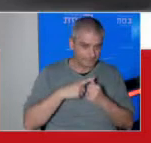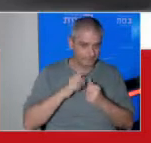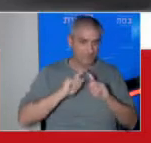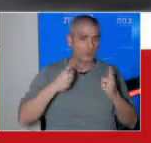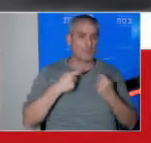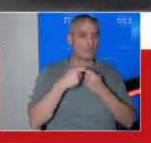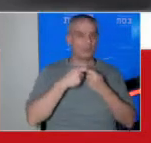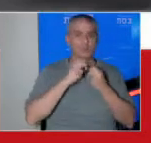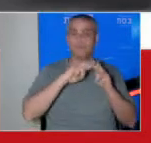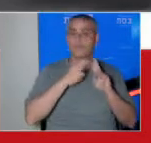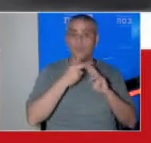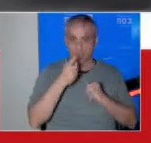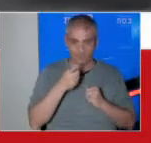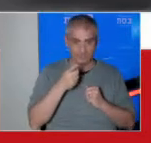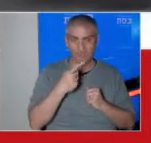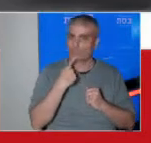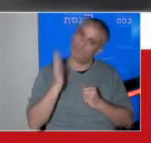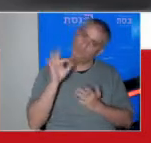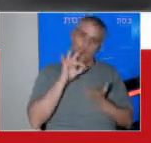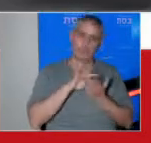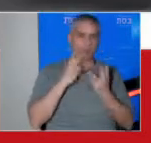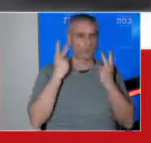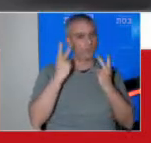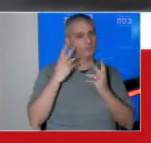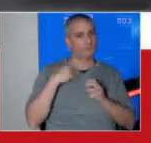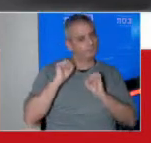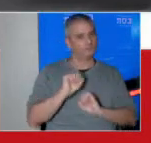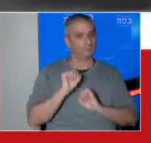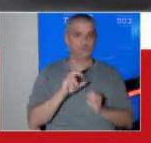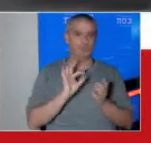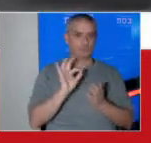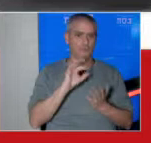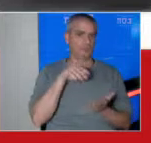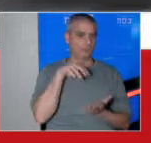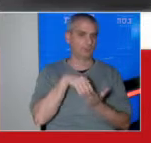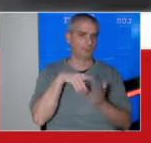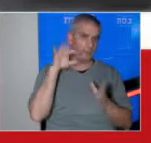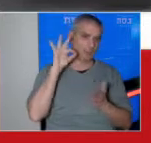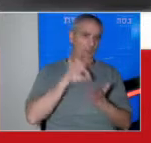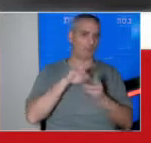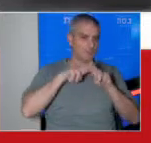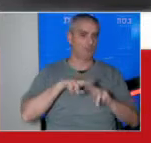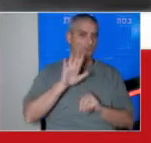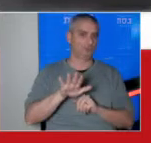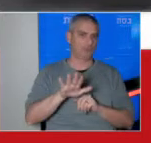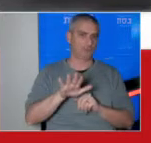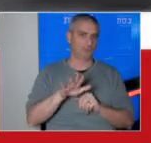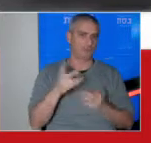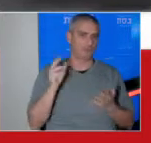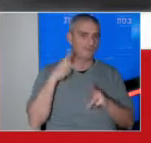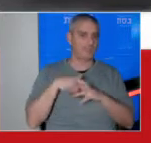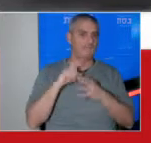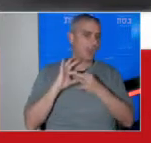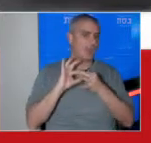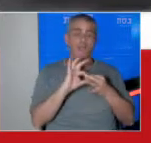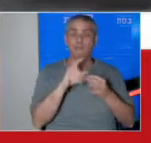מיני ארגונים בינלאומיים שרואים בו נקודה אסטרטגית ומחזקים אותו כדי שהוא יעמוד בנקודה הזאת ויתקע את הרצף